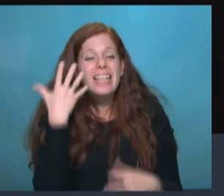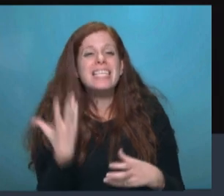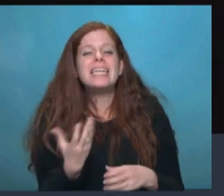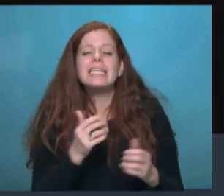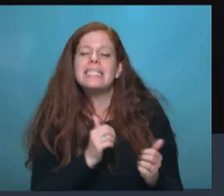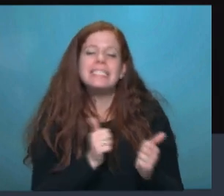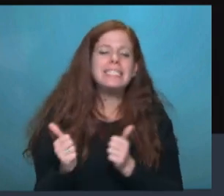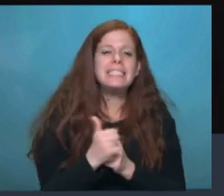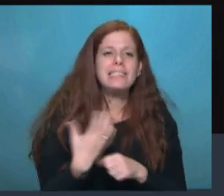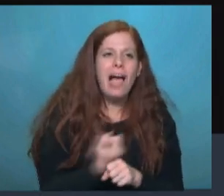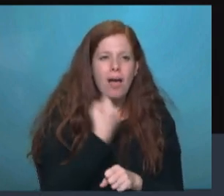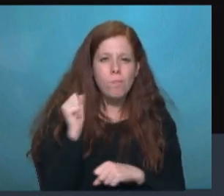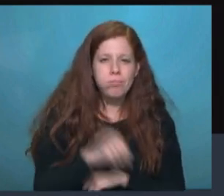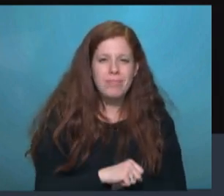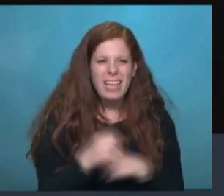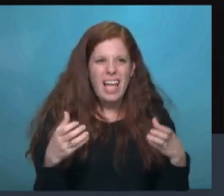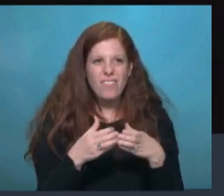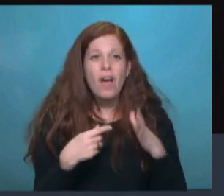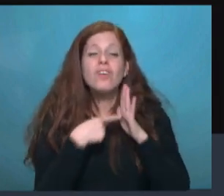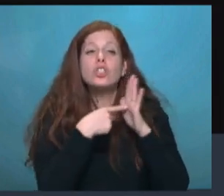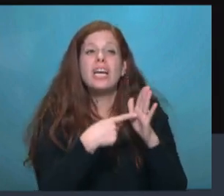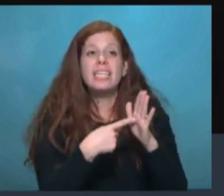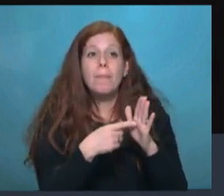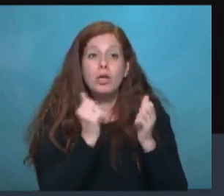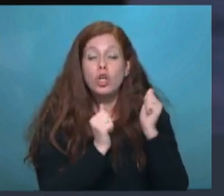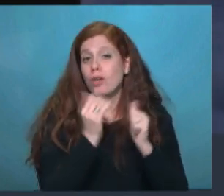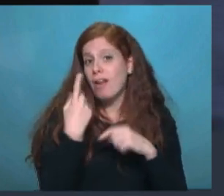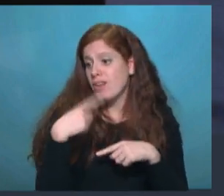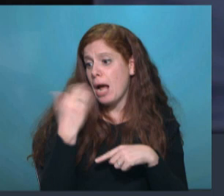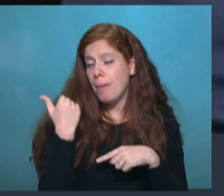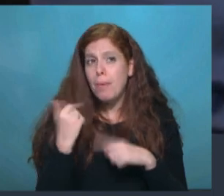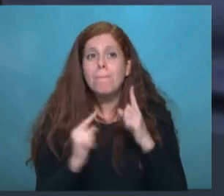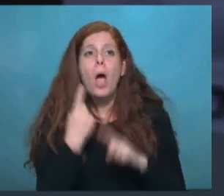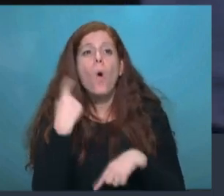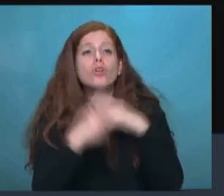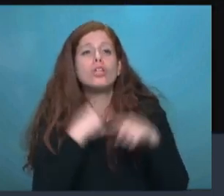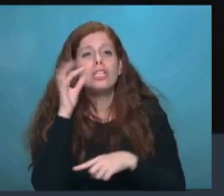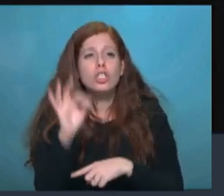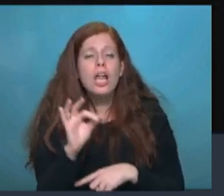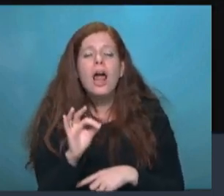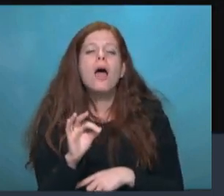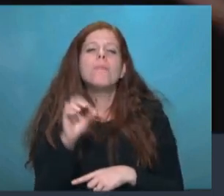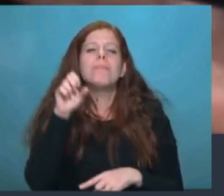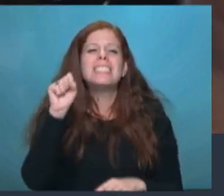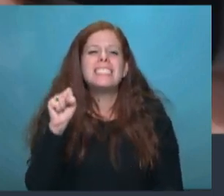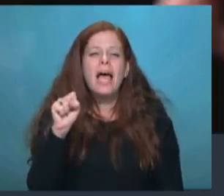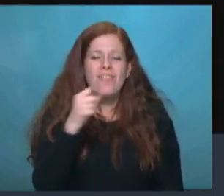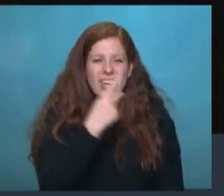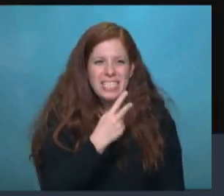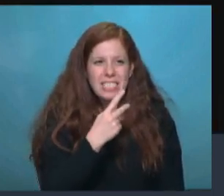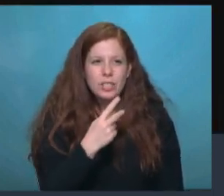הסינית והשיקה את המכשיר המתקפל שלה כבר לפני כמה ימים באירוע השנתי שלה בסן פרנסיסקו, הגלקסי